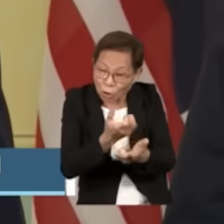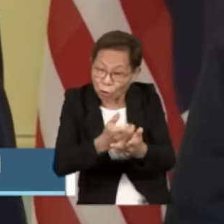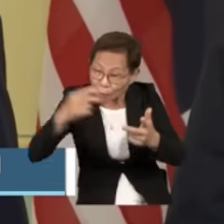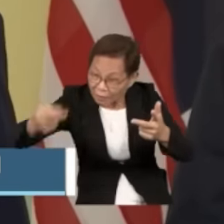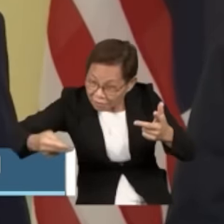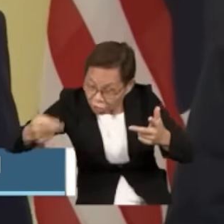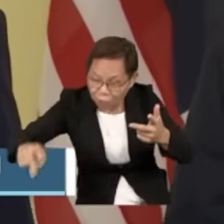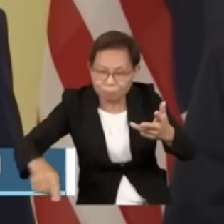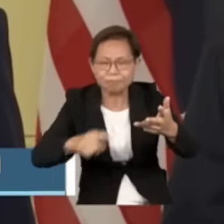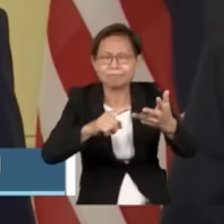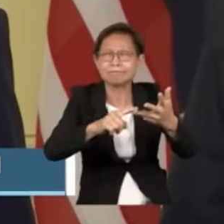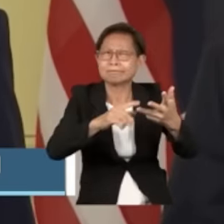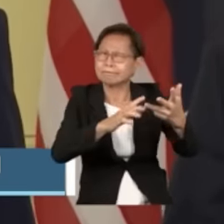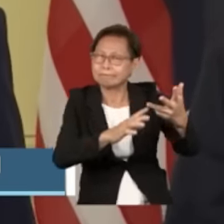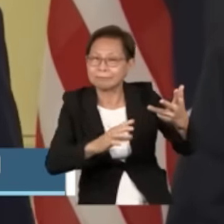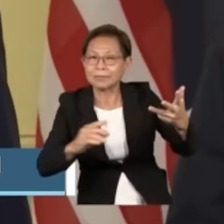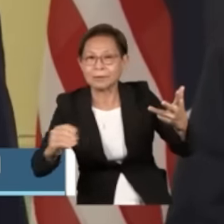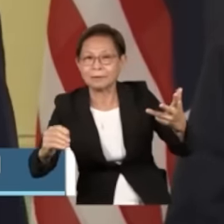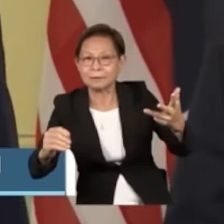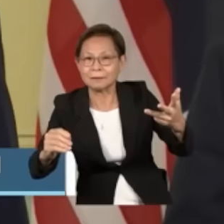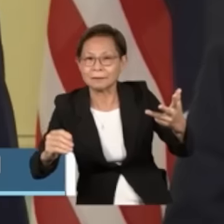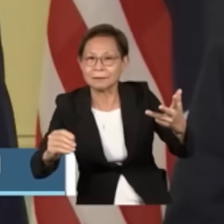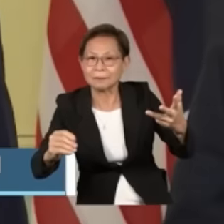hijau dan